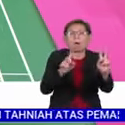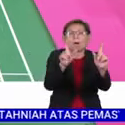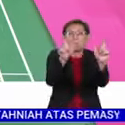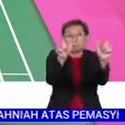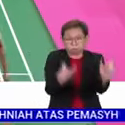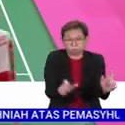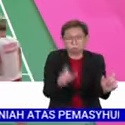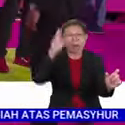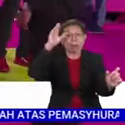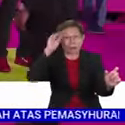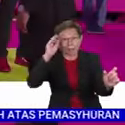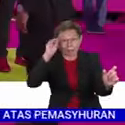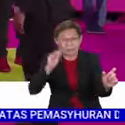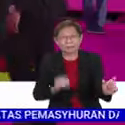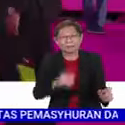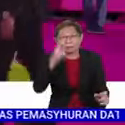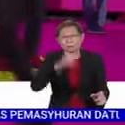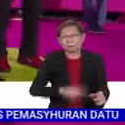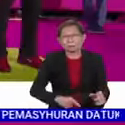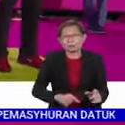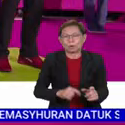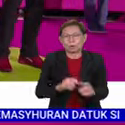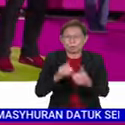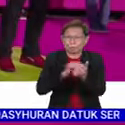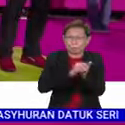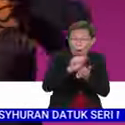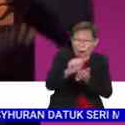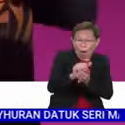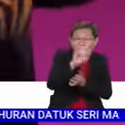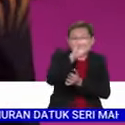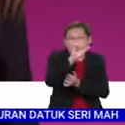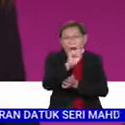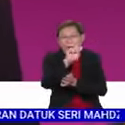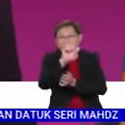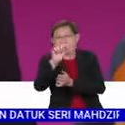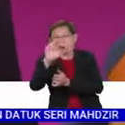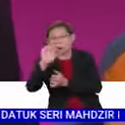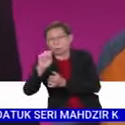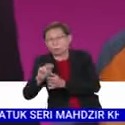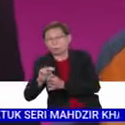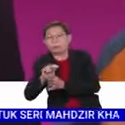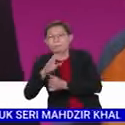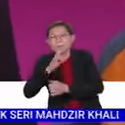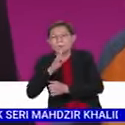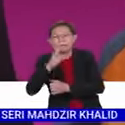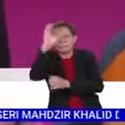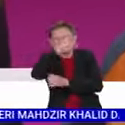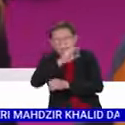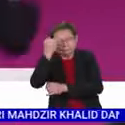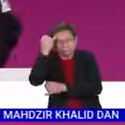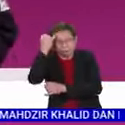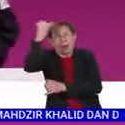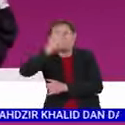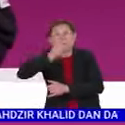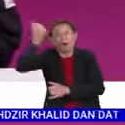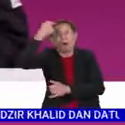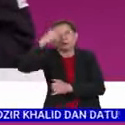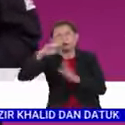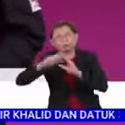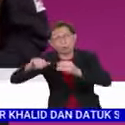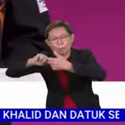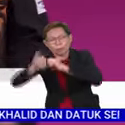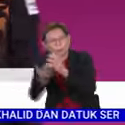lelaki. Justru bagi melepasi tembok itu, Aaron berkata mereka berdua akan mencari solusi terbaik untuk mengatasi masalah